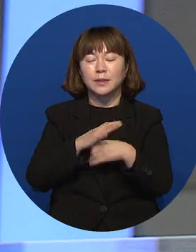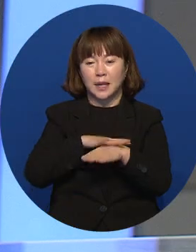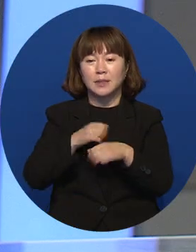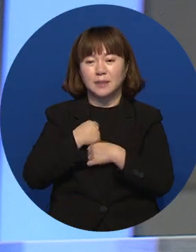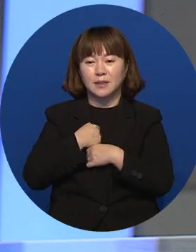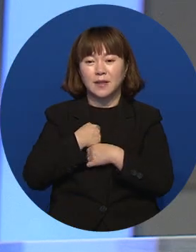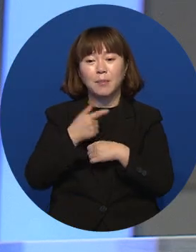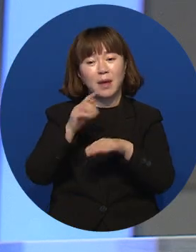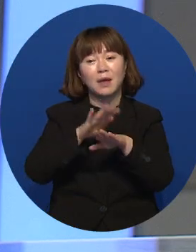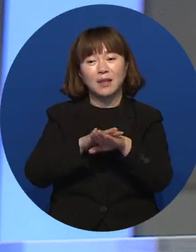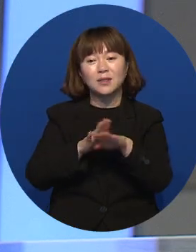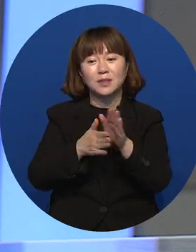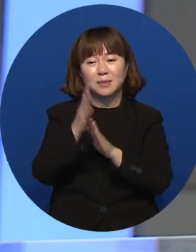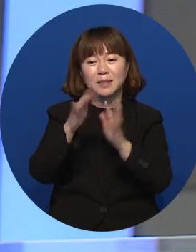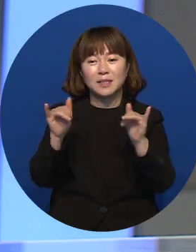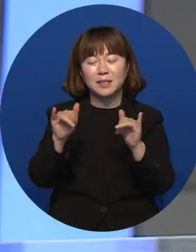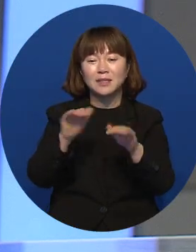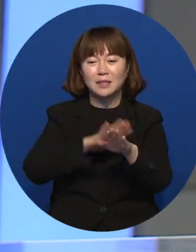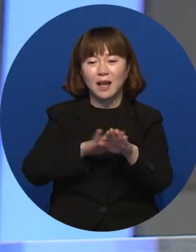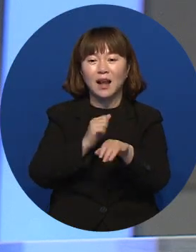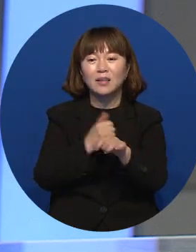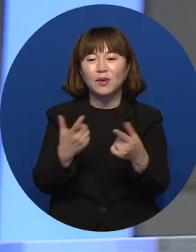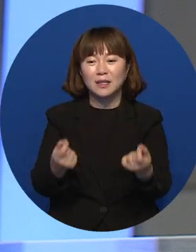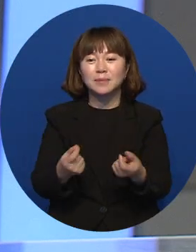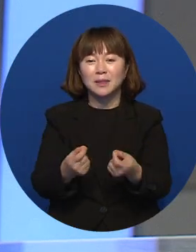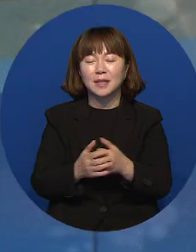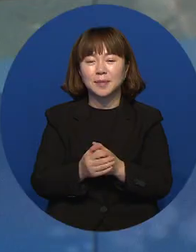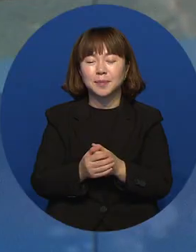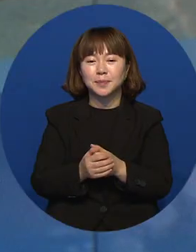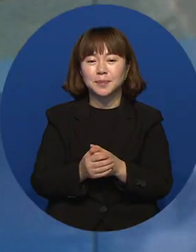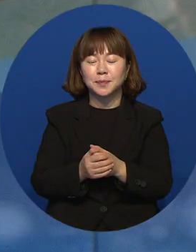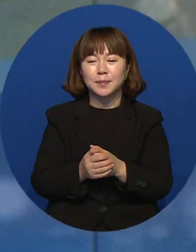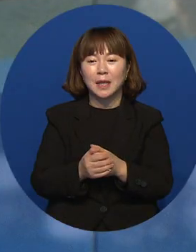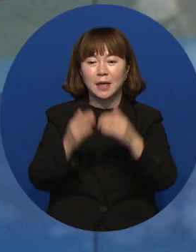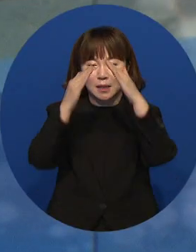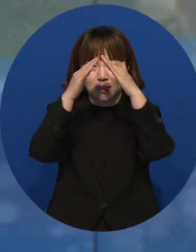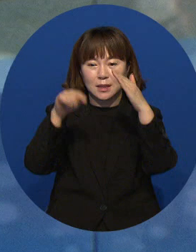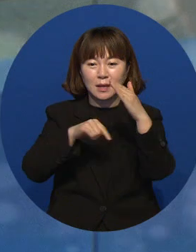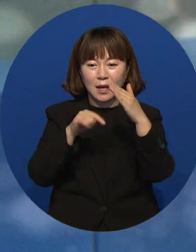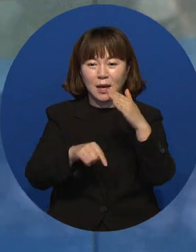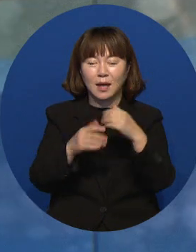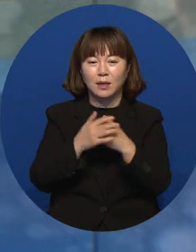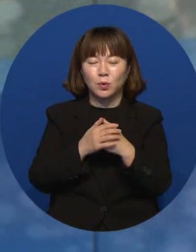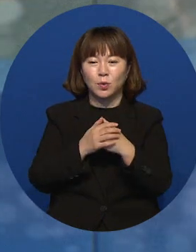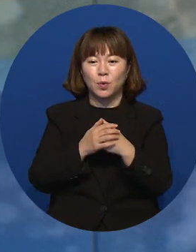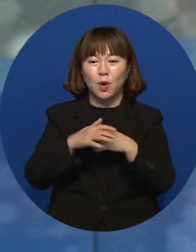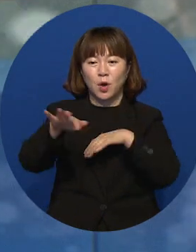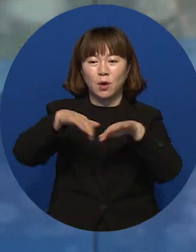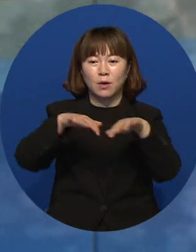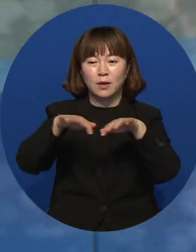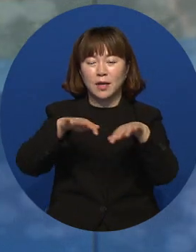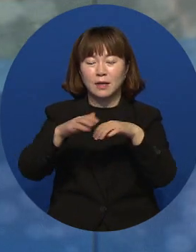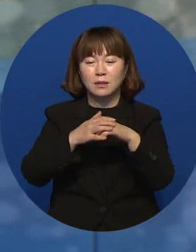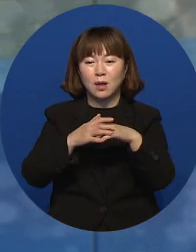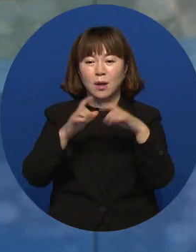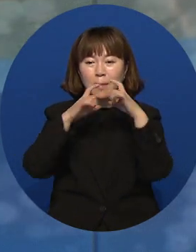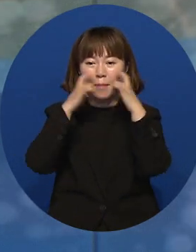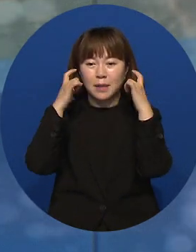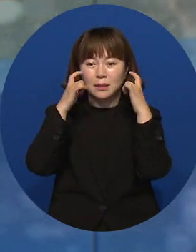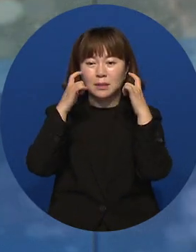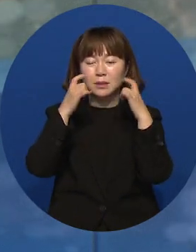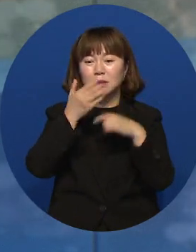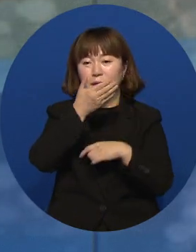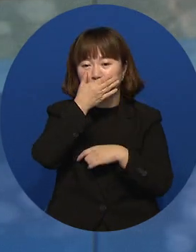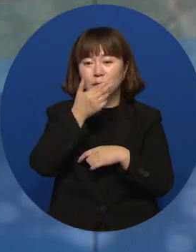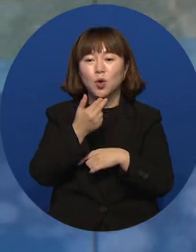같습니다 그래서 그런거 좀 신경을 썼으면 그래서 아직까지도 실내는 물론 이 9 걸어다니면서 마스크 안씀 명예회장이 눈치가 보일 텐데